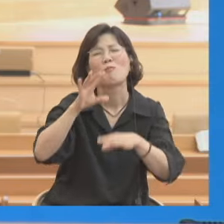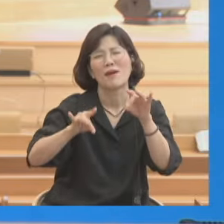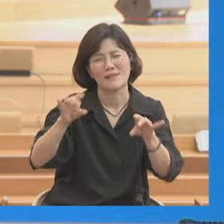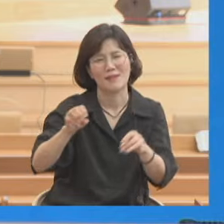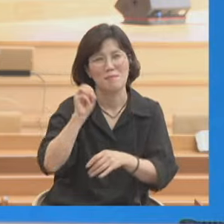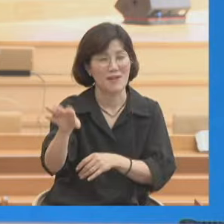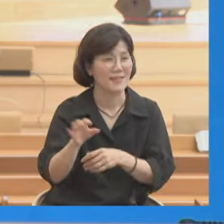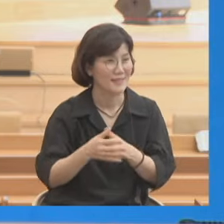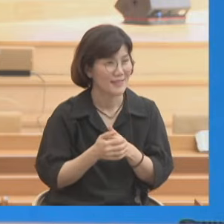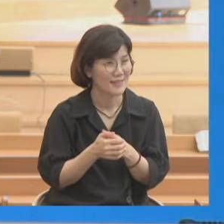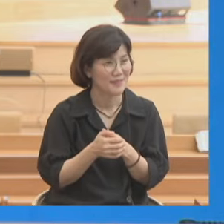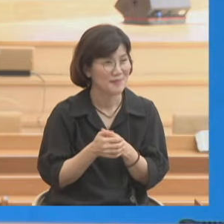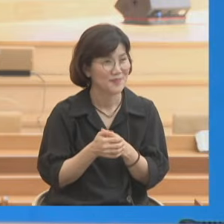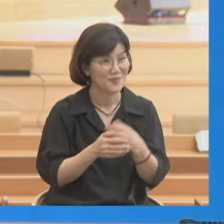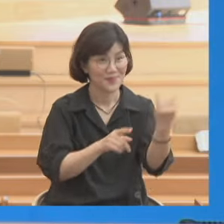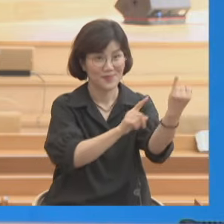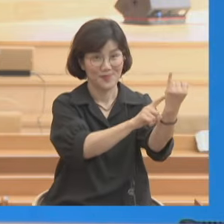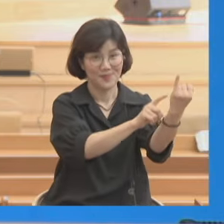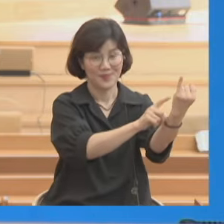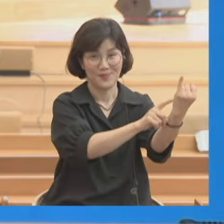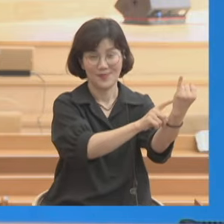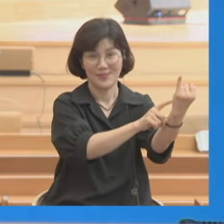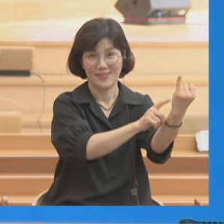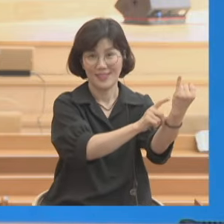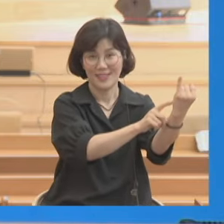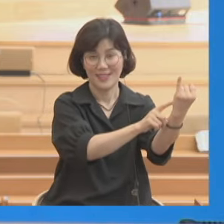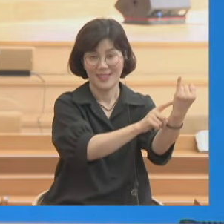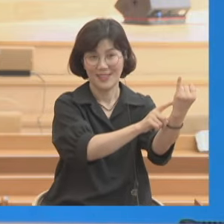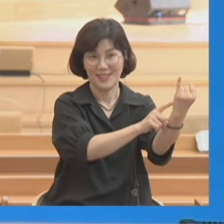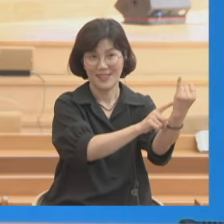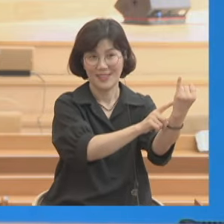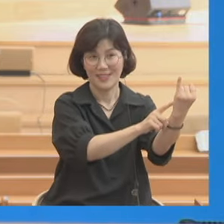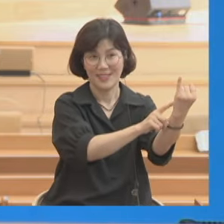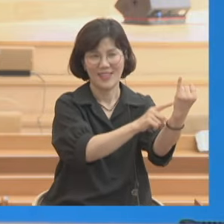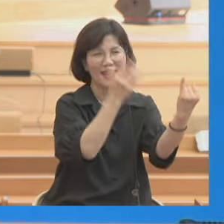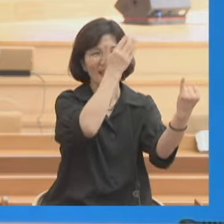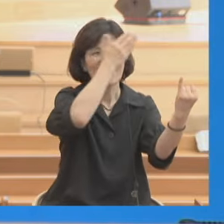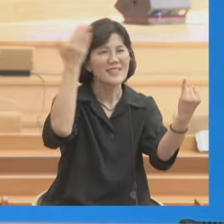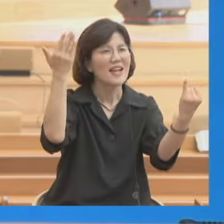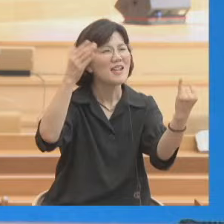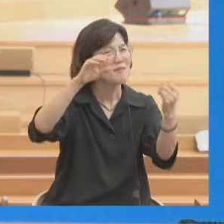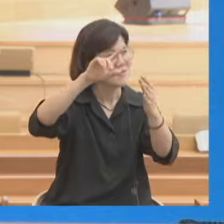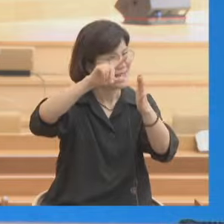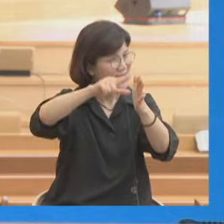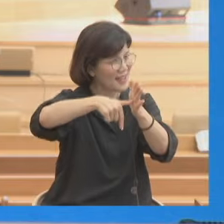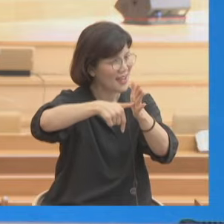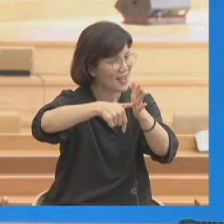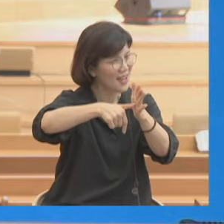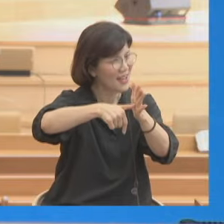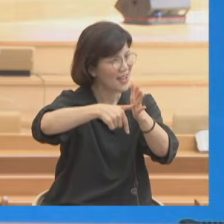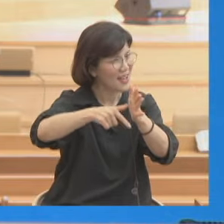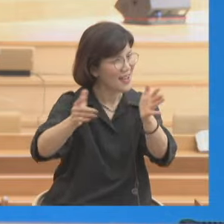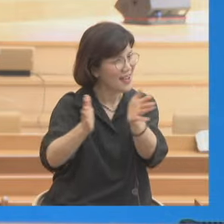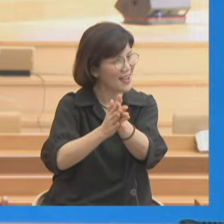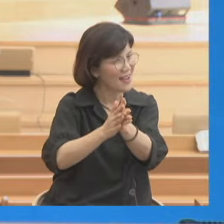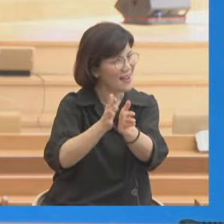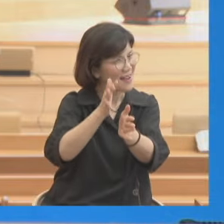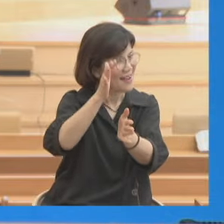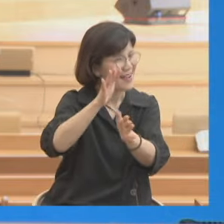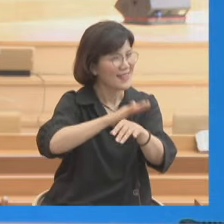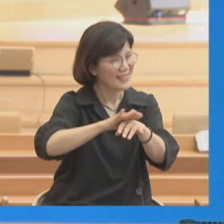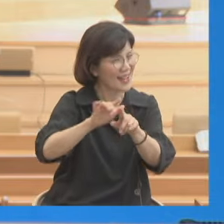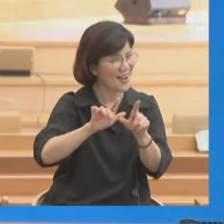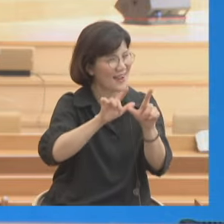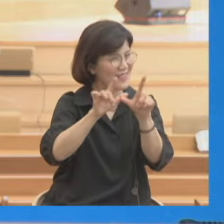있는 거예요. 여러분, 이 여인, 모르긴 몰라도 젊은 시절 나름 막 아싸리하게 그렇게 잘